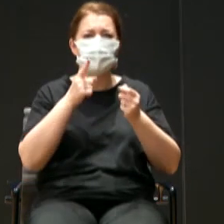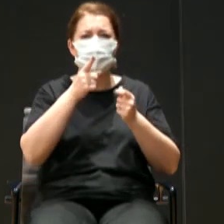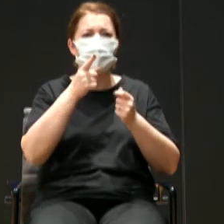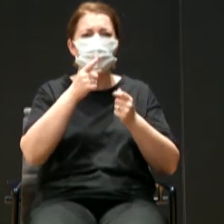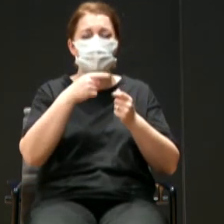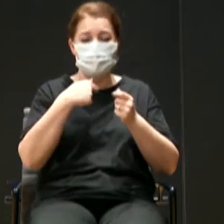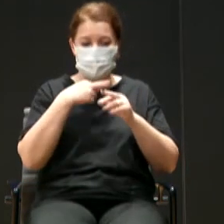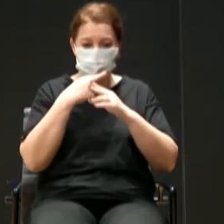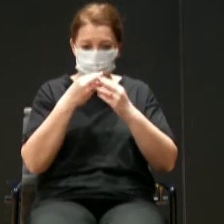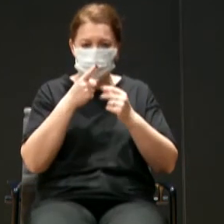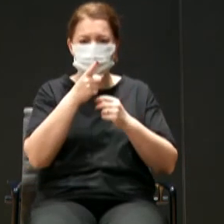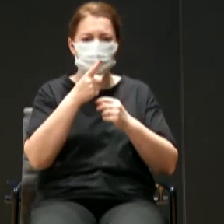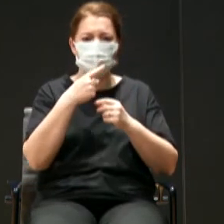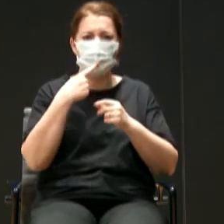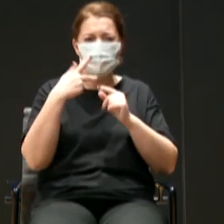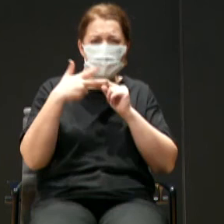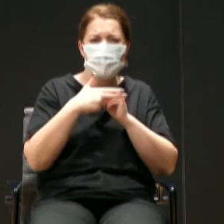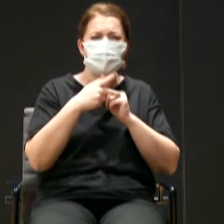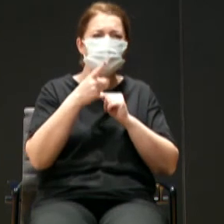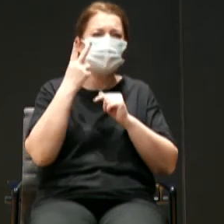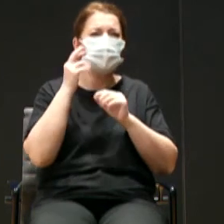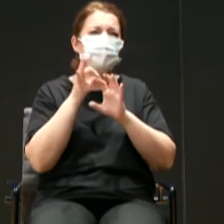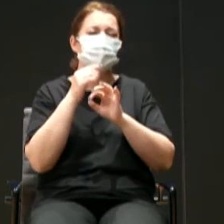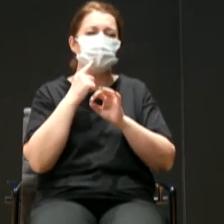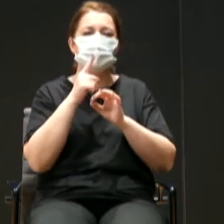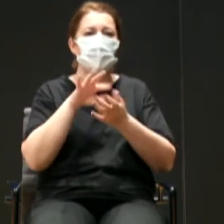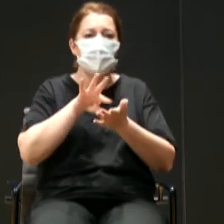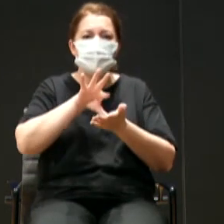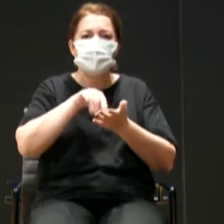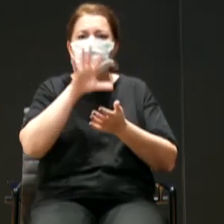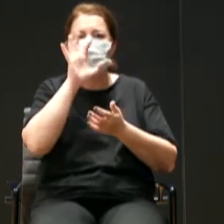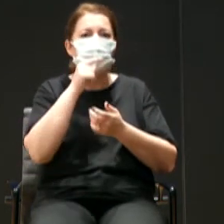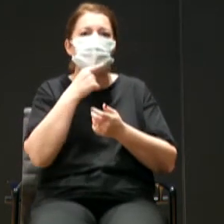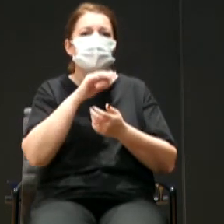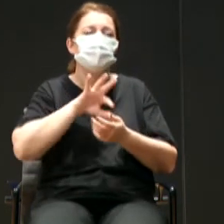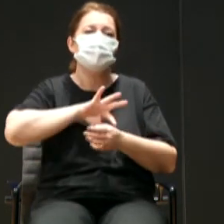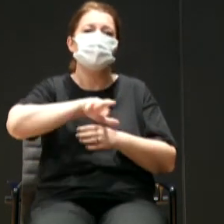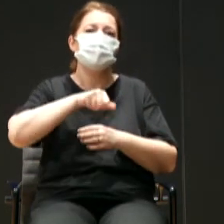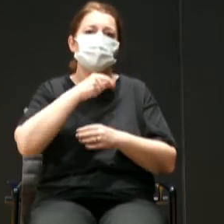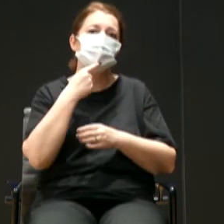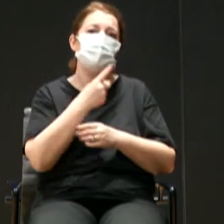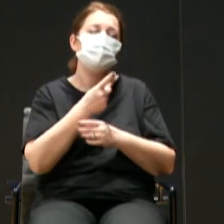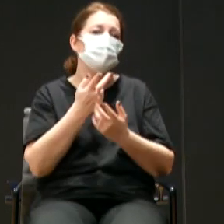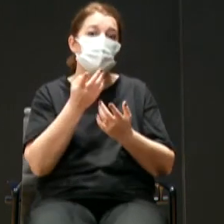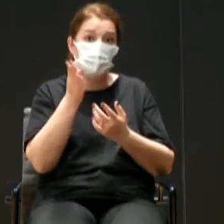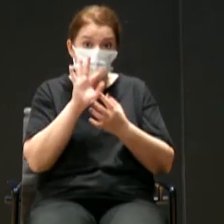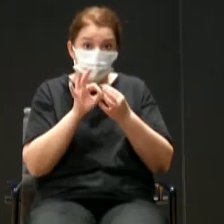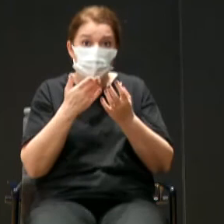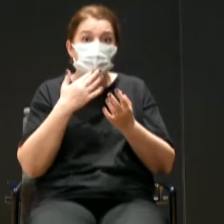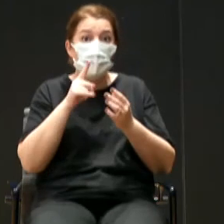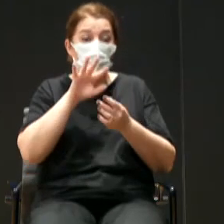hadsizlik deniyor. Ya çalana hırsız diyor. Başka bir cümle yok ki. Ne diyeyim